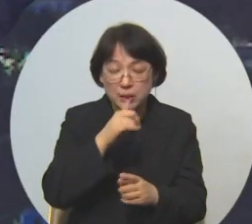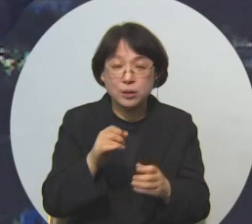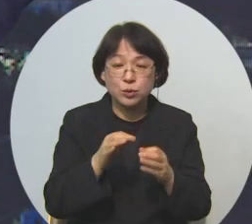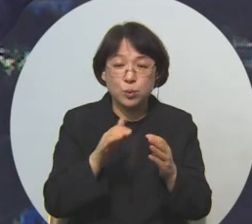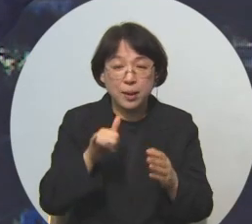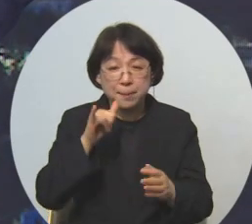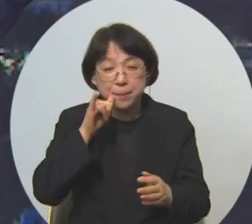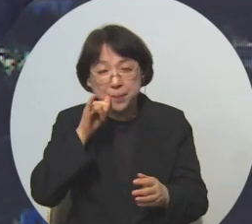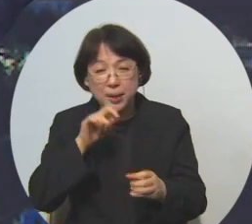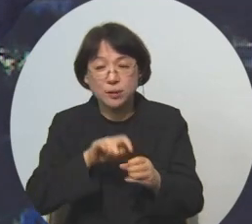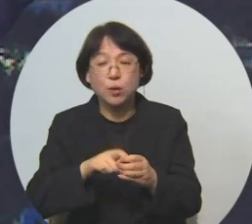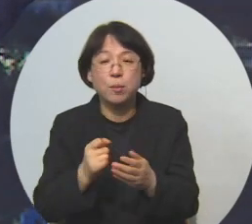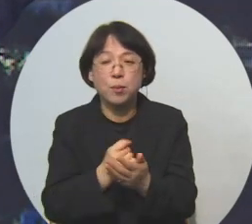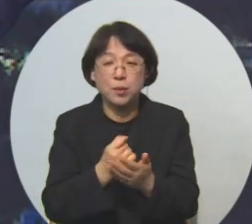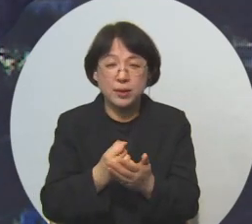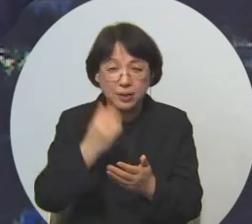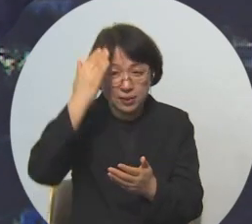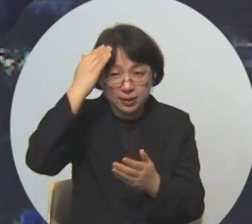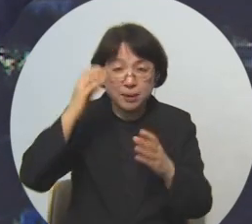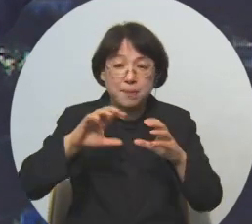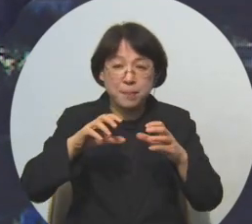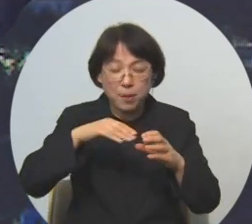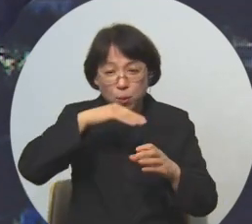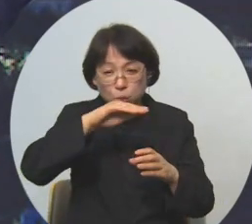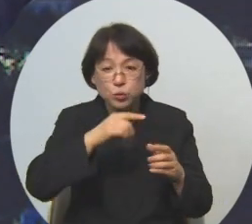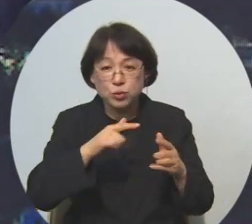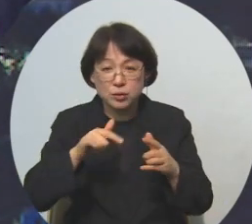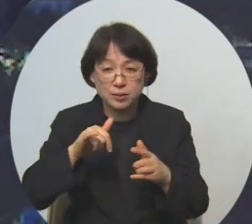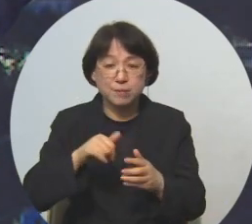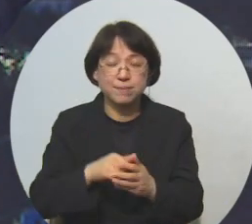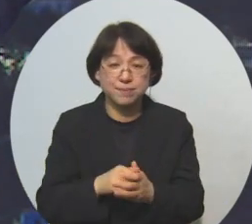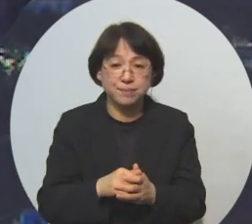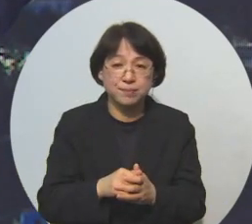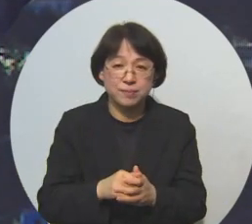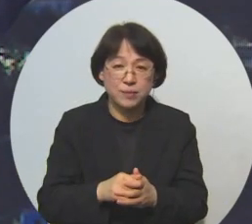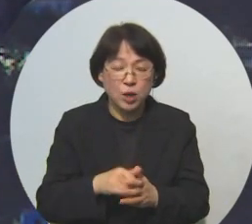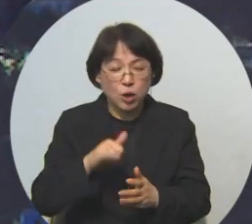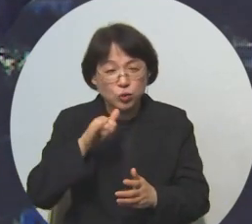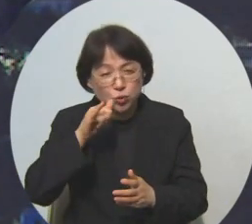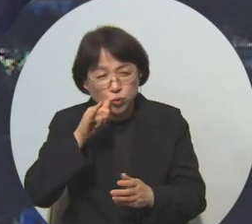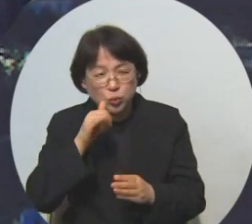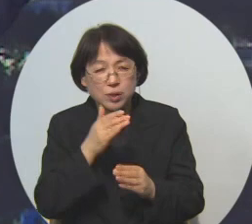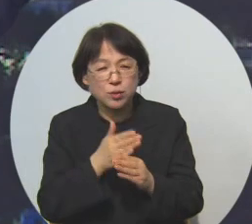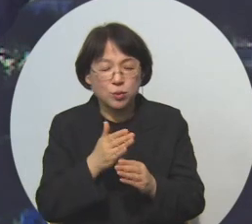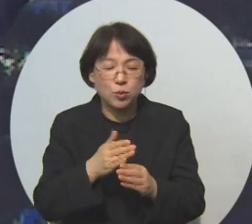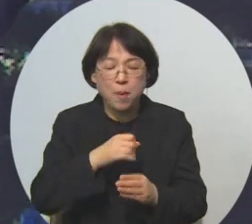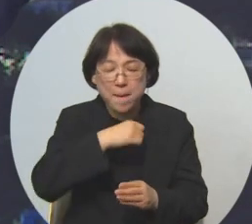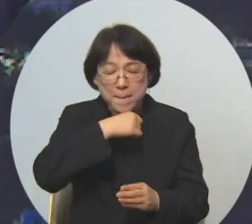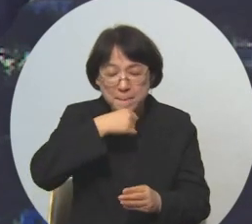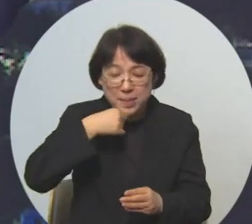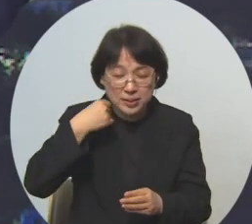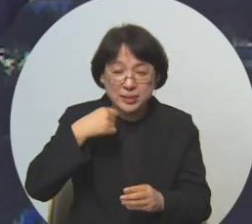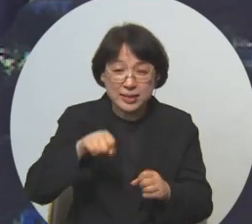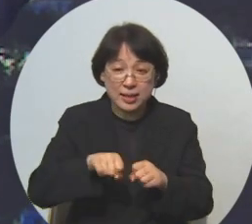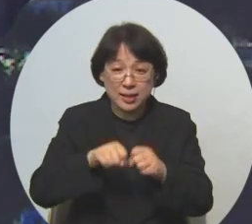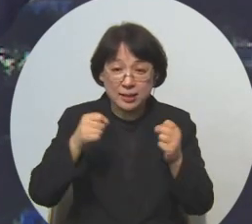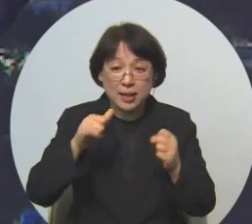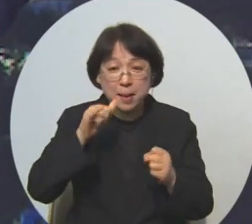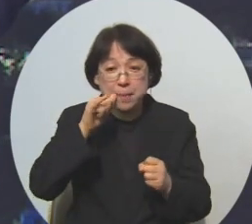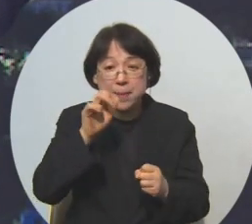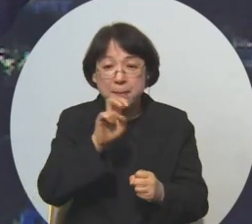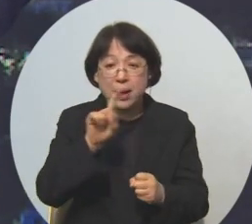김밥 마약 옥수수 등 외식 업계를 중심으로 중독될만큼 맛있다는 의미로이 마약이라는 단어가